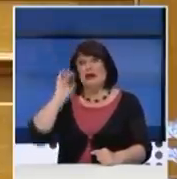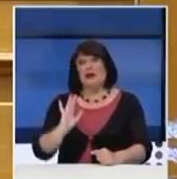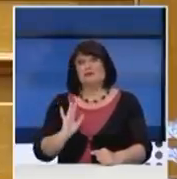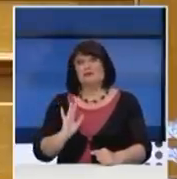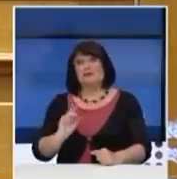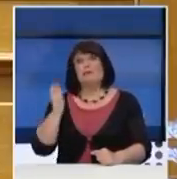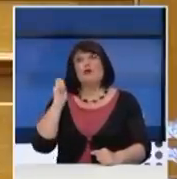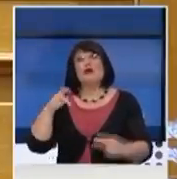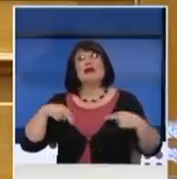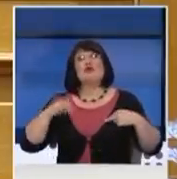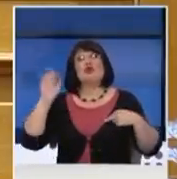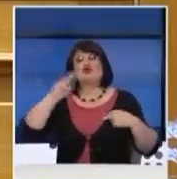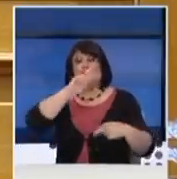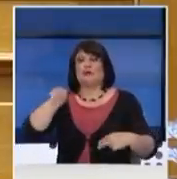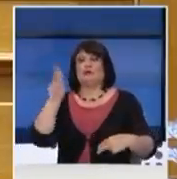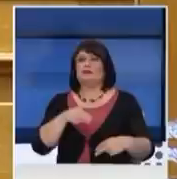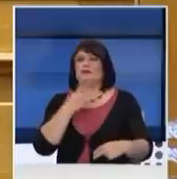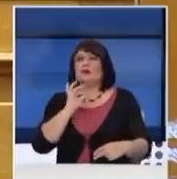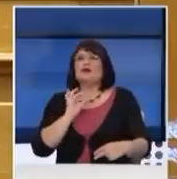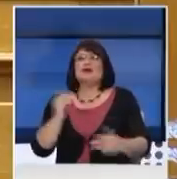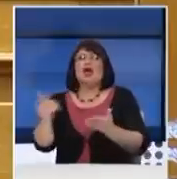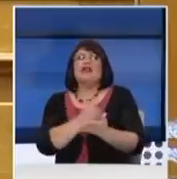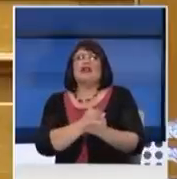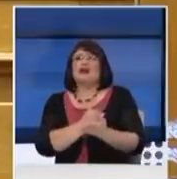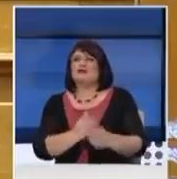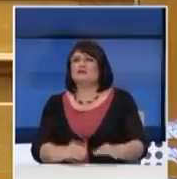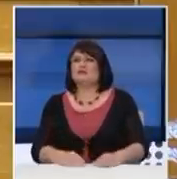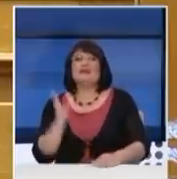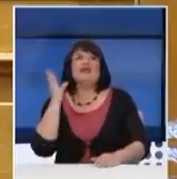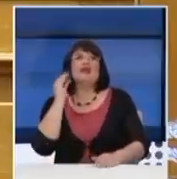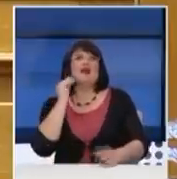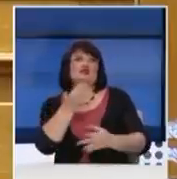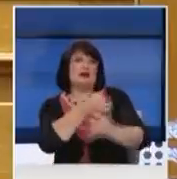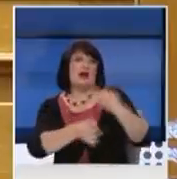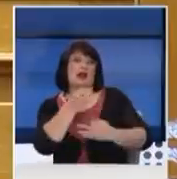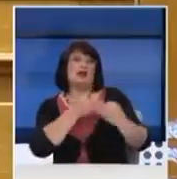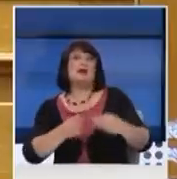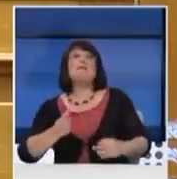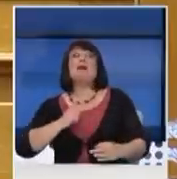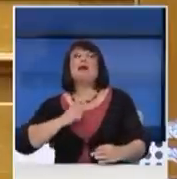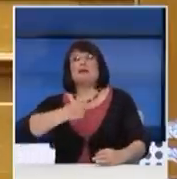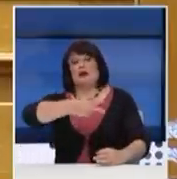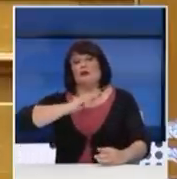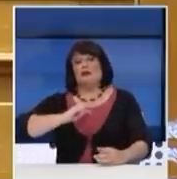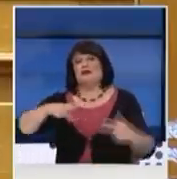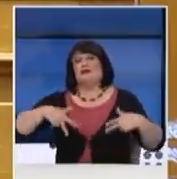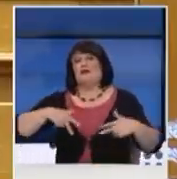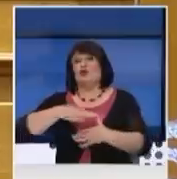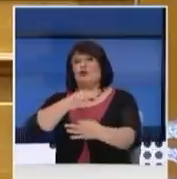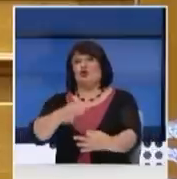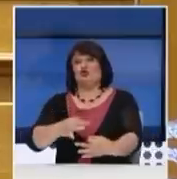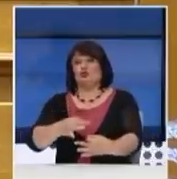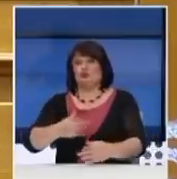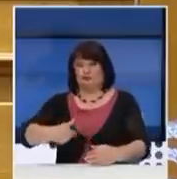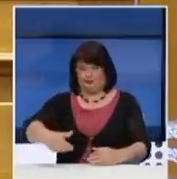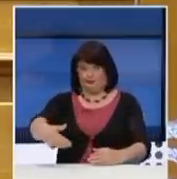την πολιτική του Υπουργείου Εξωτερικών. Αυτό γράφει το Σπίγκελ σήμερα. Δεν άκουσα τον Πρωθυπουργό να το διαψεύδει. Περιμένω τον κύριο Πέτσα να το διαψεύσει. Και την